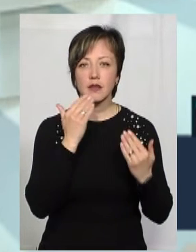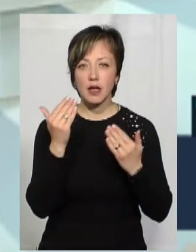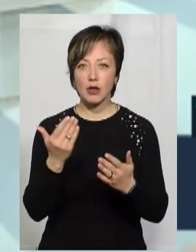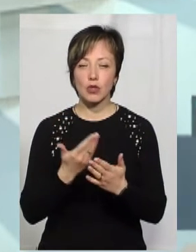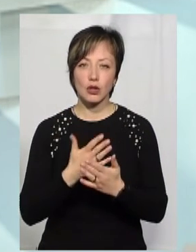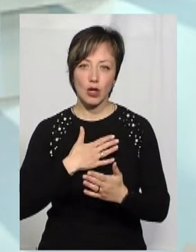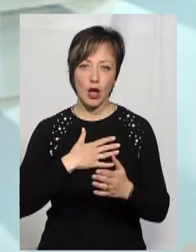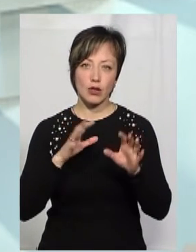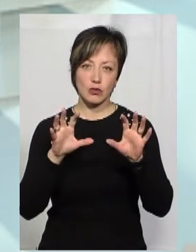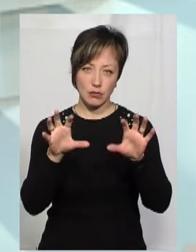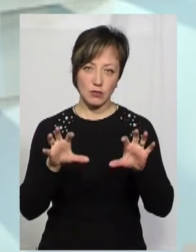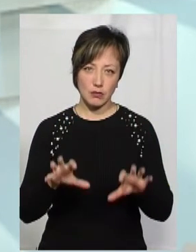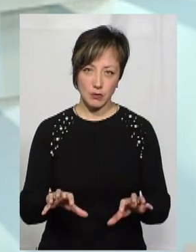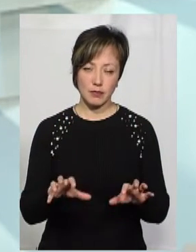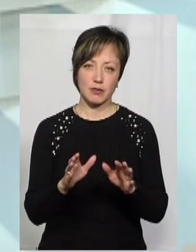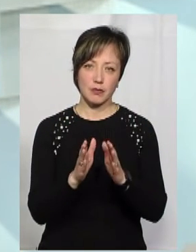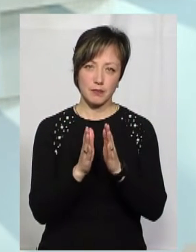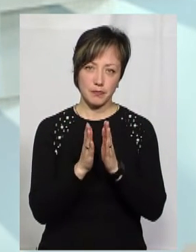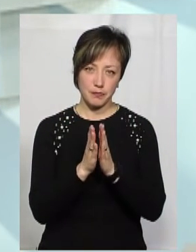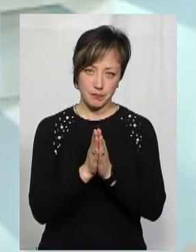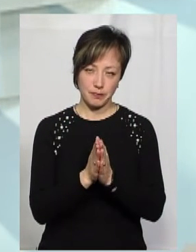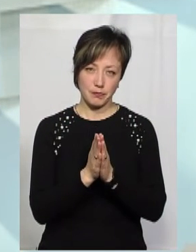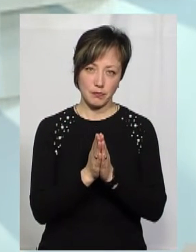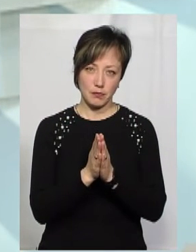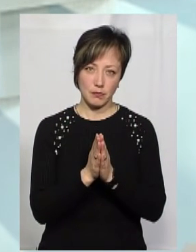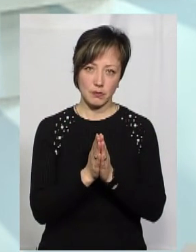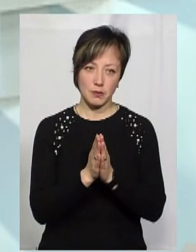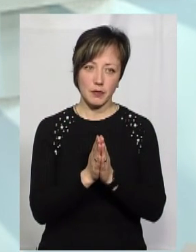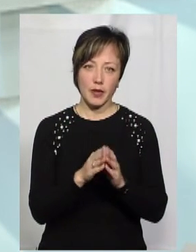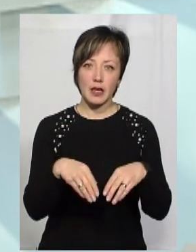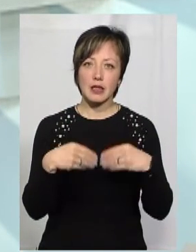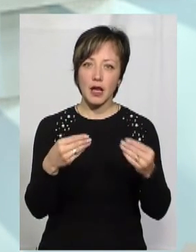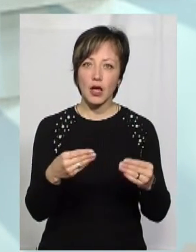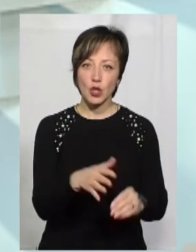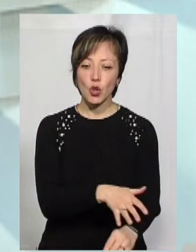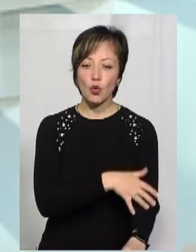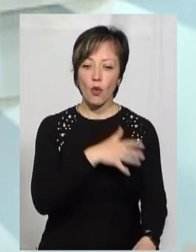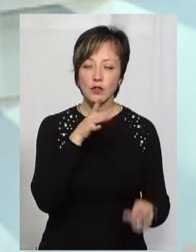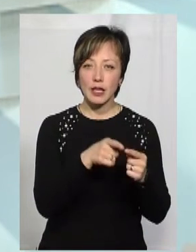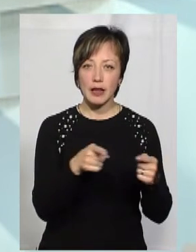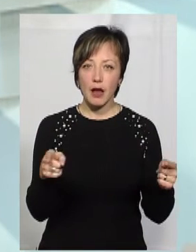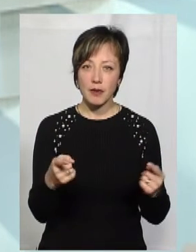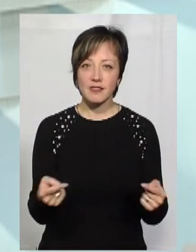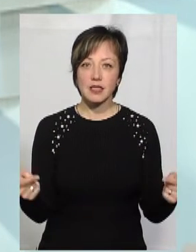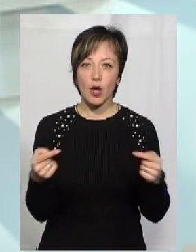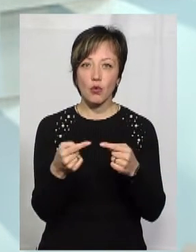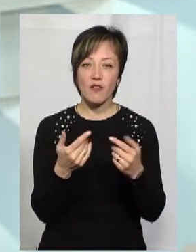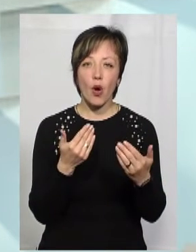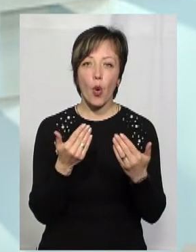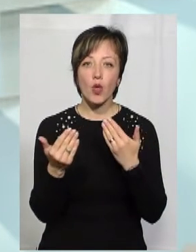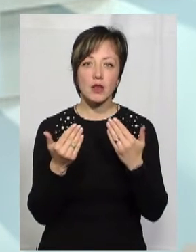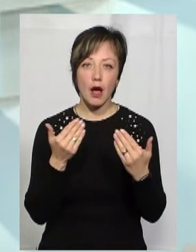звертаємося до нашого законодавця в тому плані, що дати довший термін для встановлення контакту з